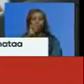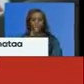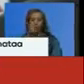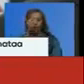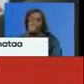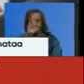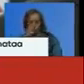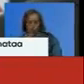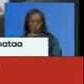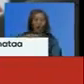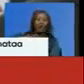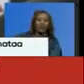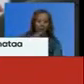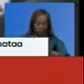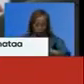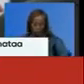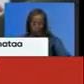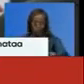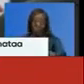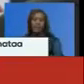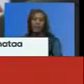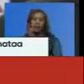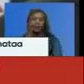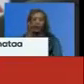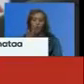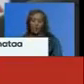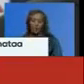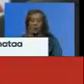ከተማ፣ የትውልድ ዘመን